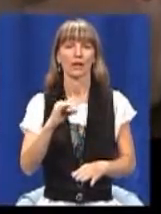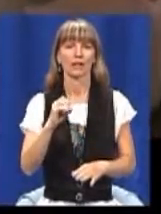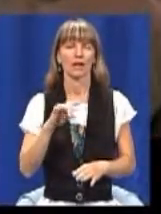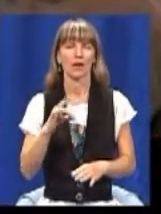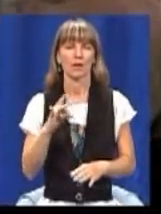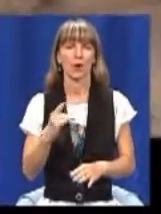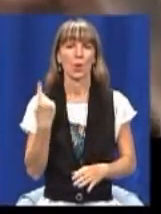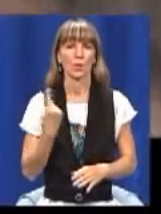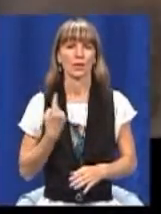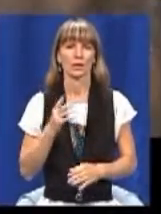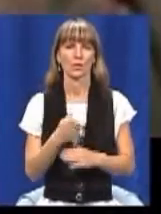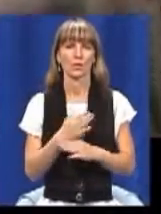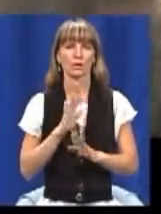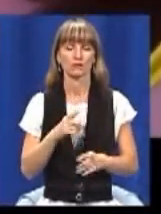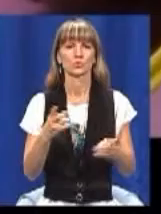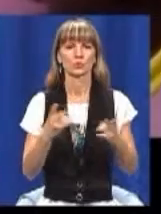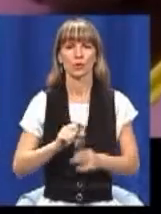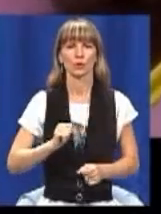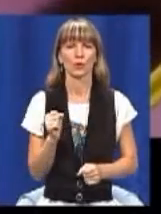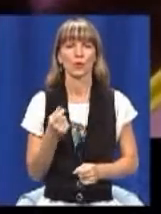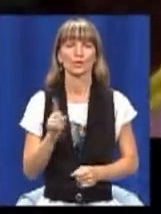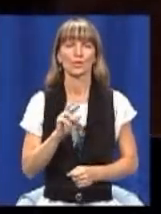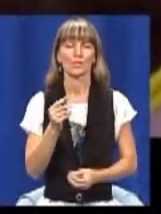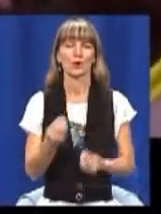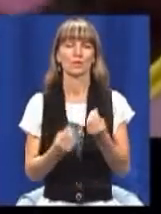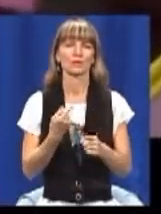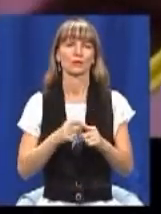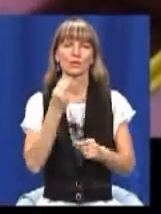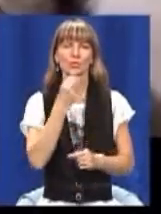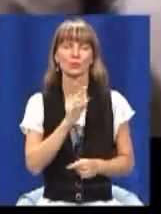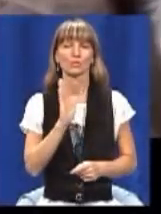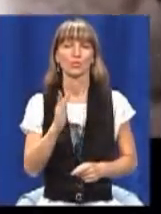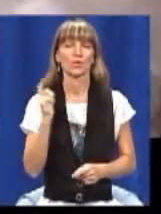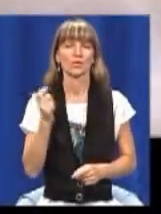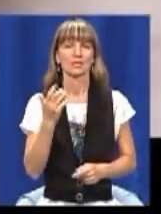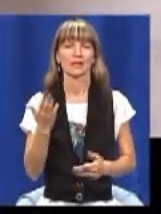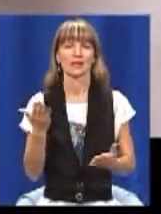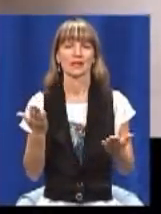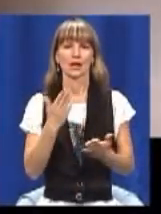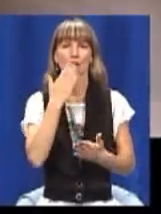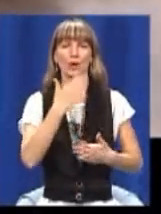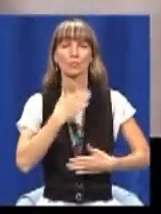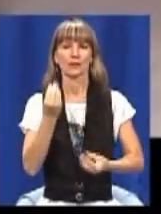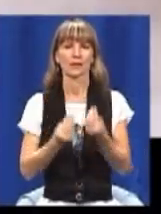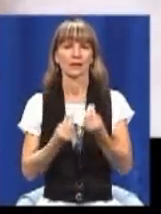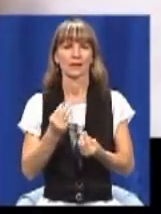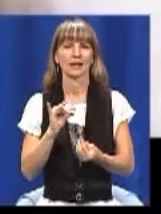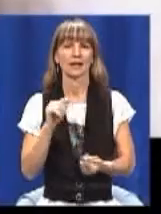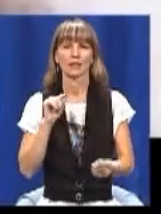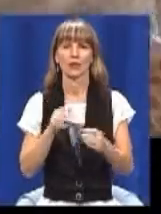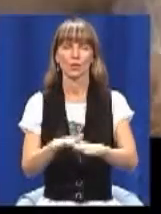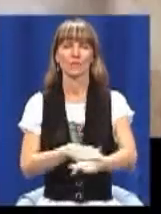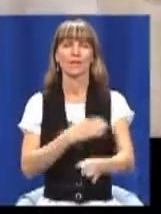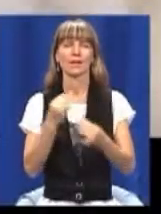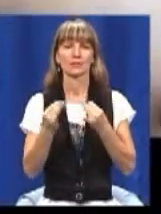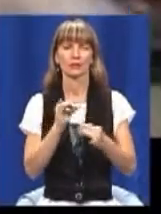Їй обов'язково потрібен друг для ігор. Тому найкращим для неї стане господар, який любить пограти і не проти довгих розмов, адже